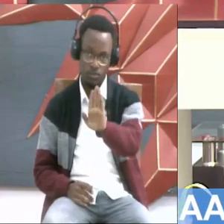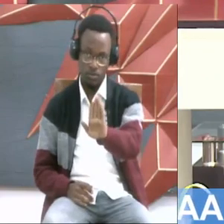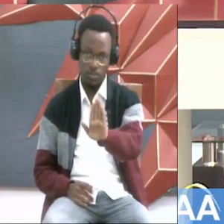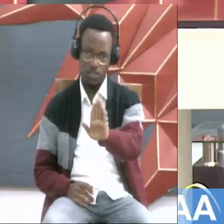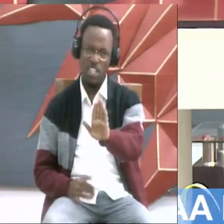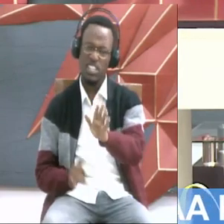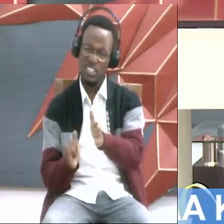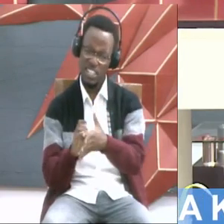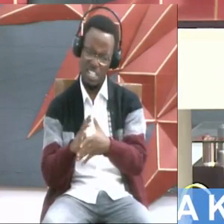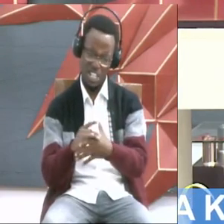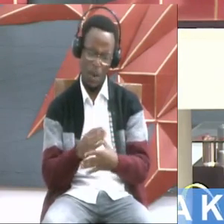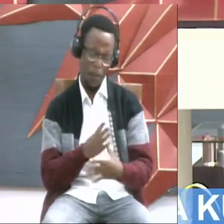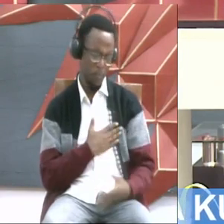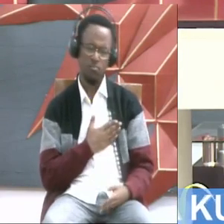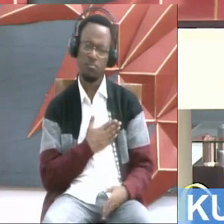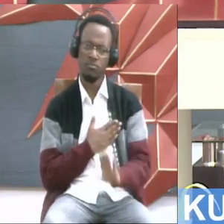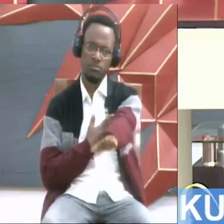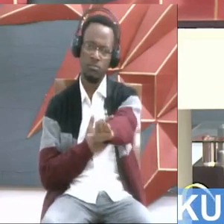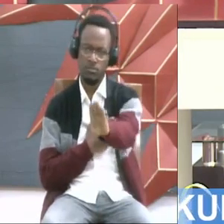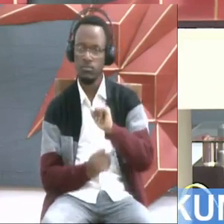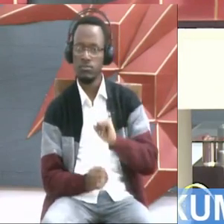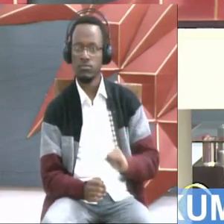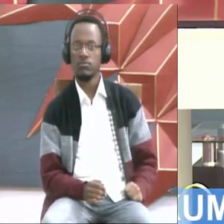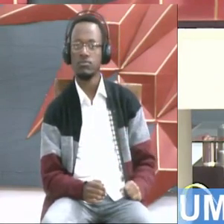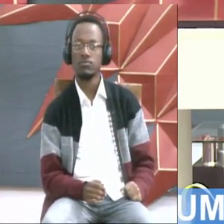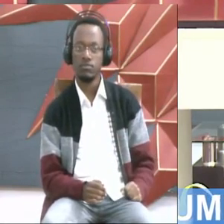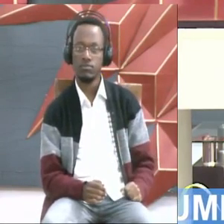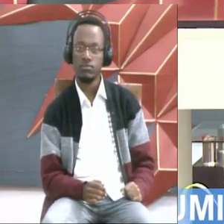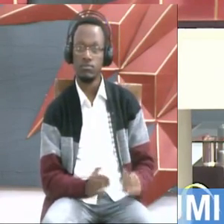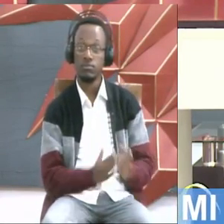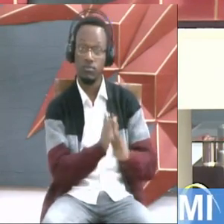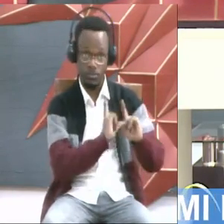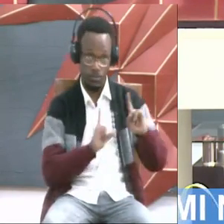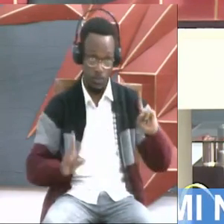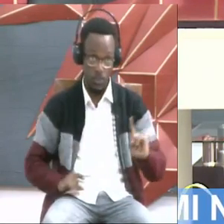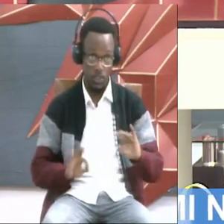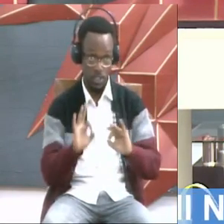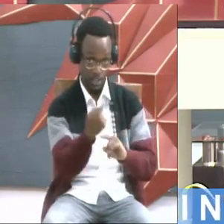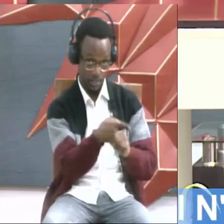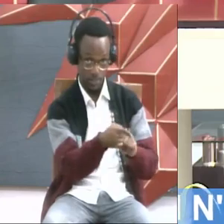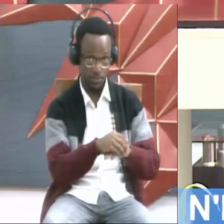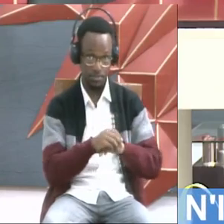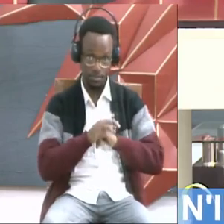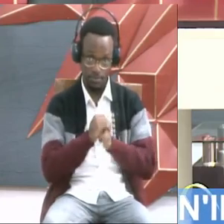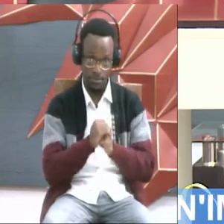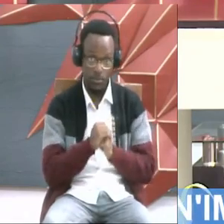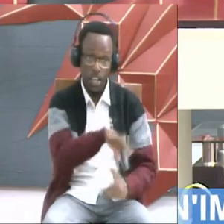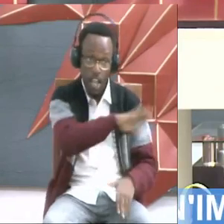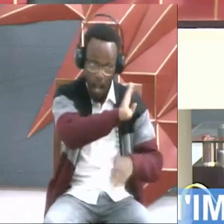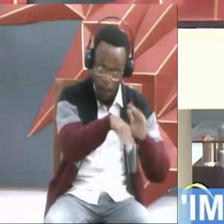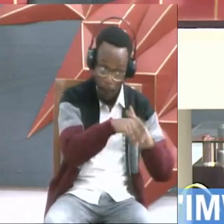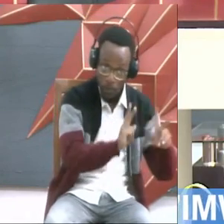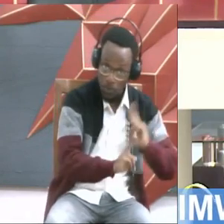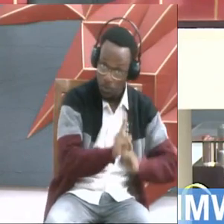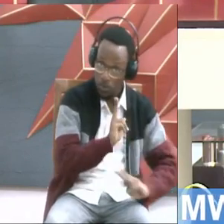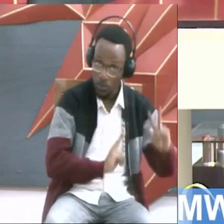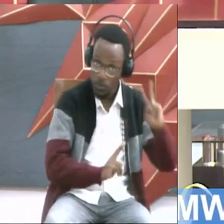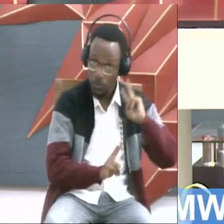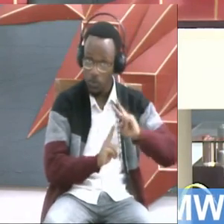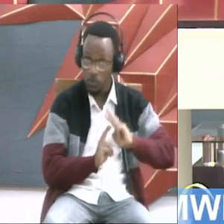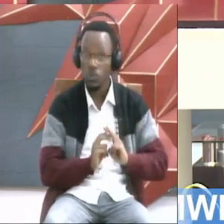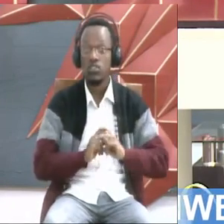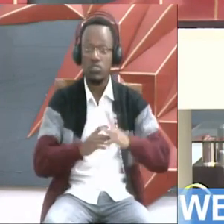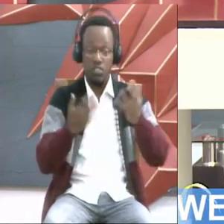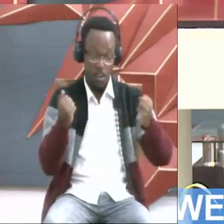y'inyama amen Imana ihimbaze tugeze ku gatatu noneho mwumvirize abantu bose